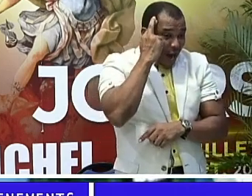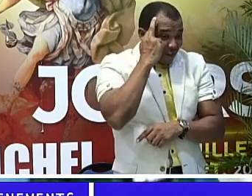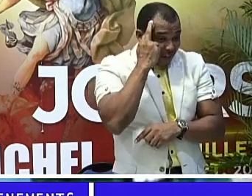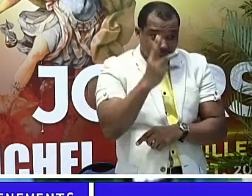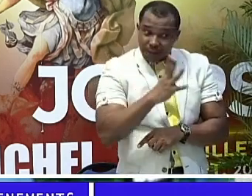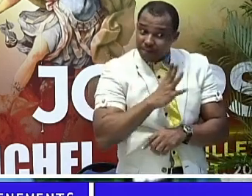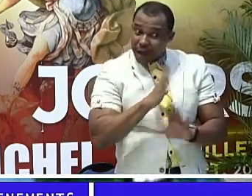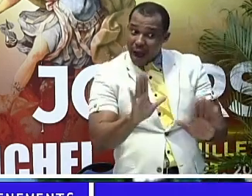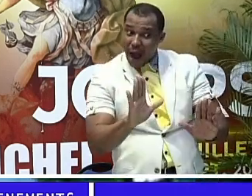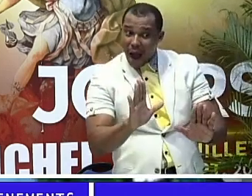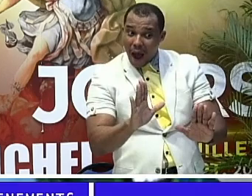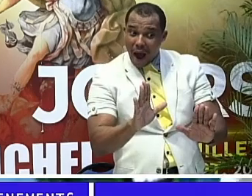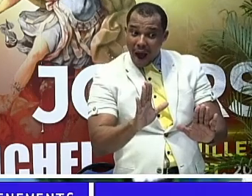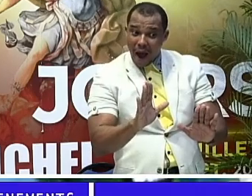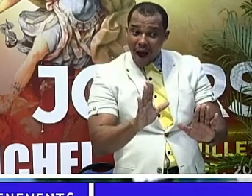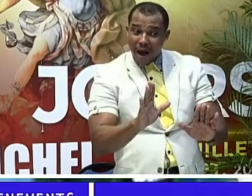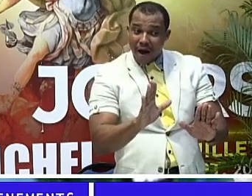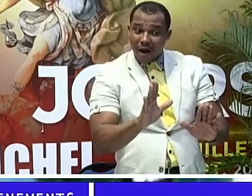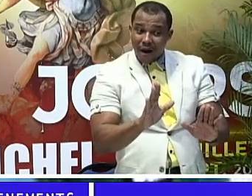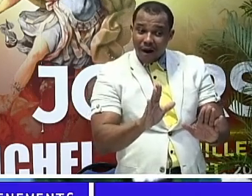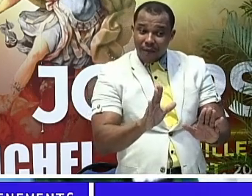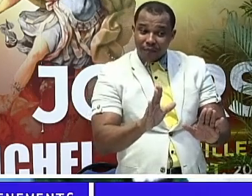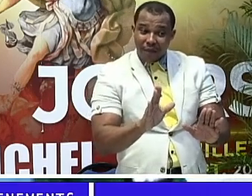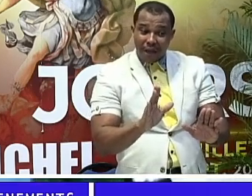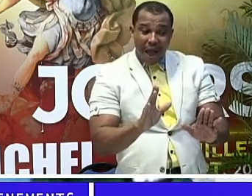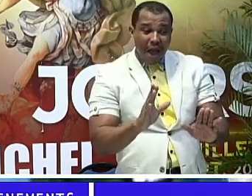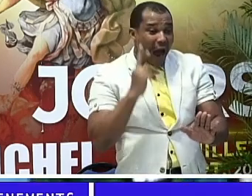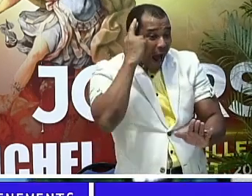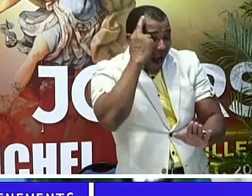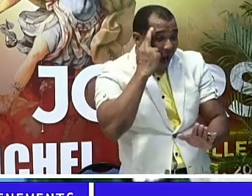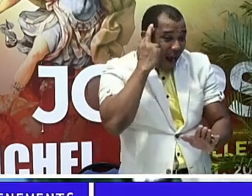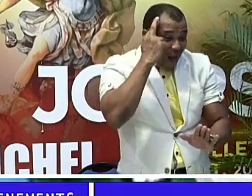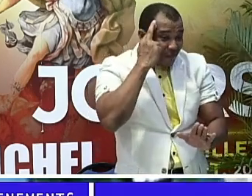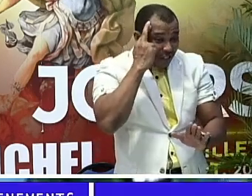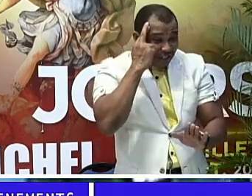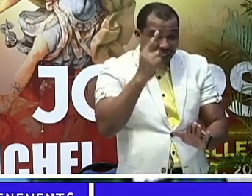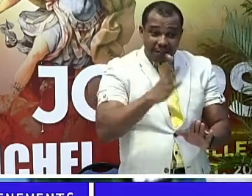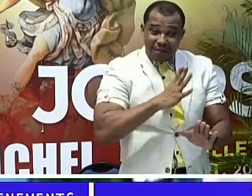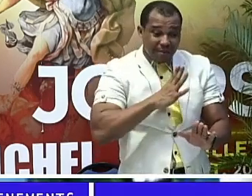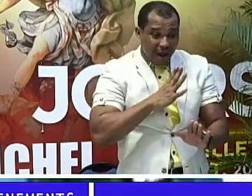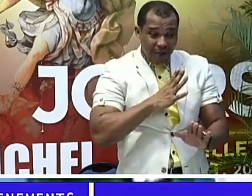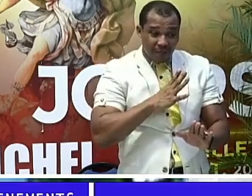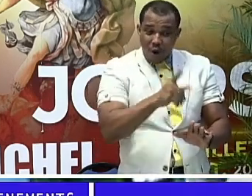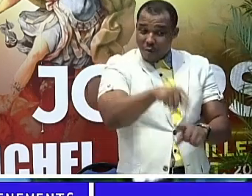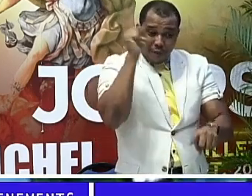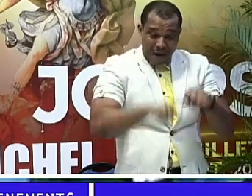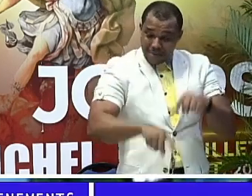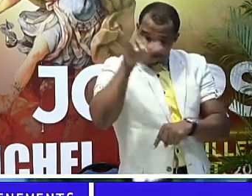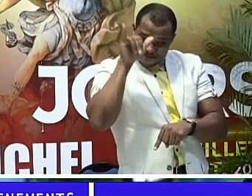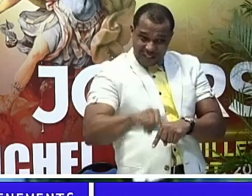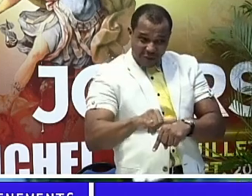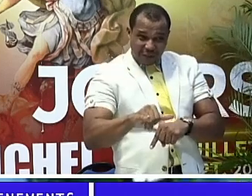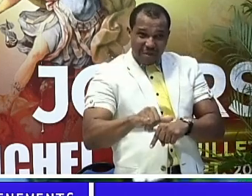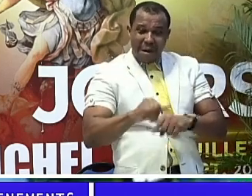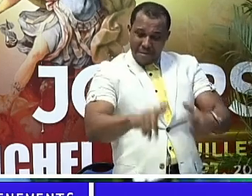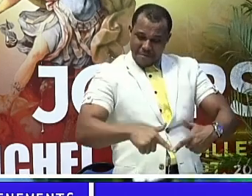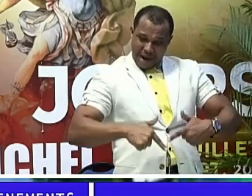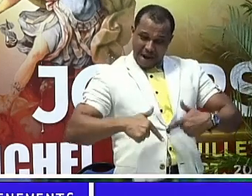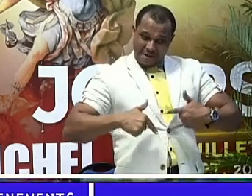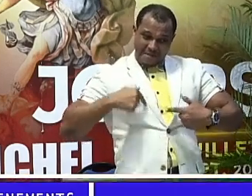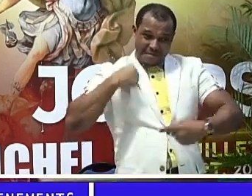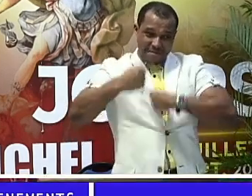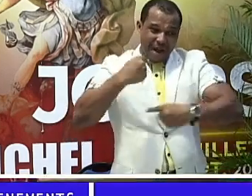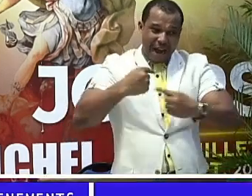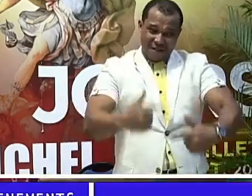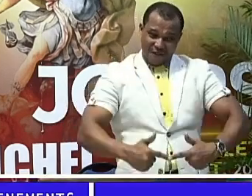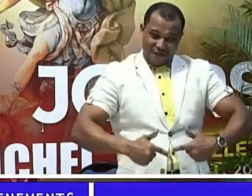ça pour dire on va vivre l'autre bon non? Al vivre l'autre bon et pour un style lié non? Comme si on va Haïti, on va vivre